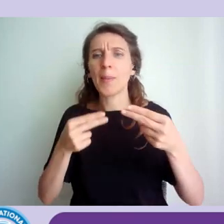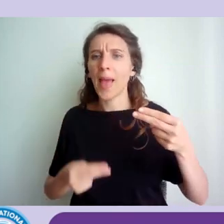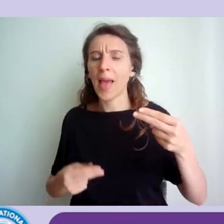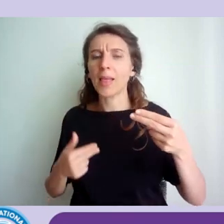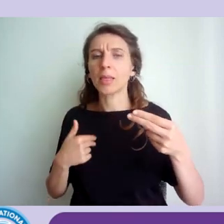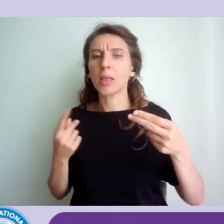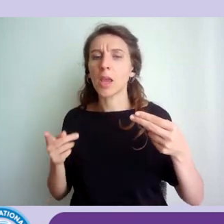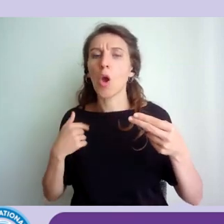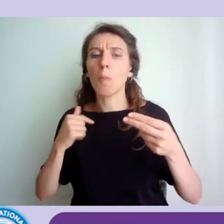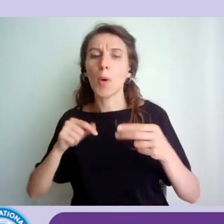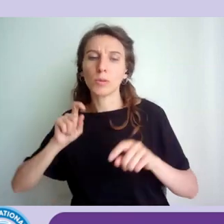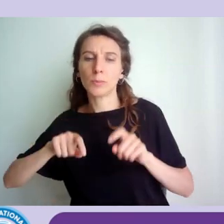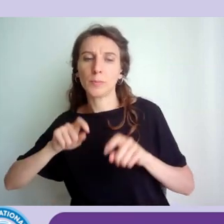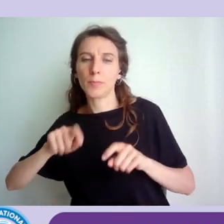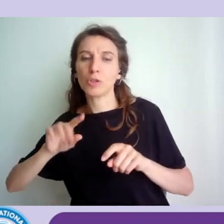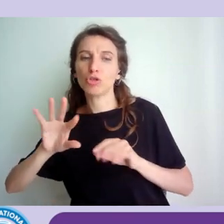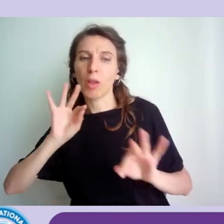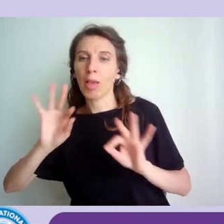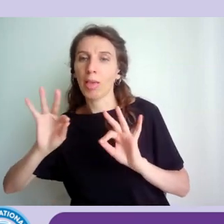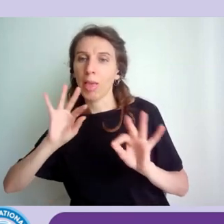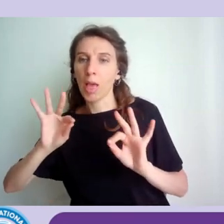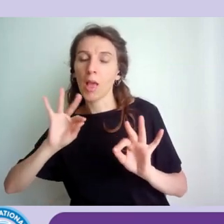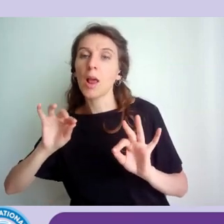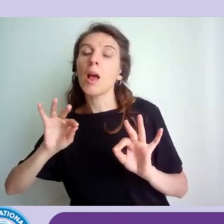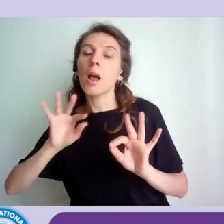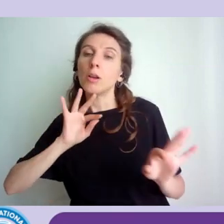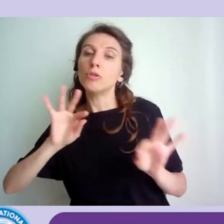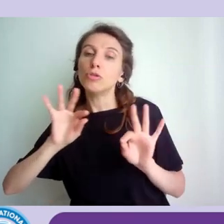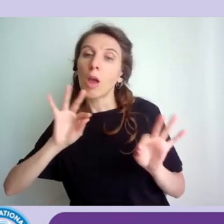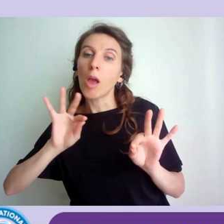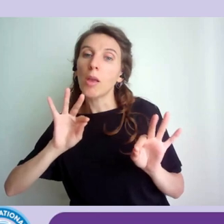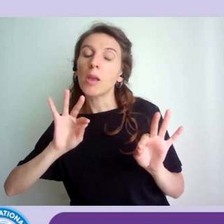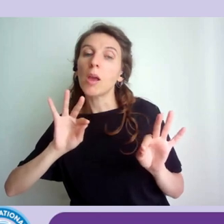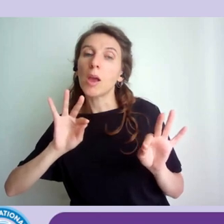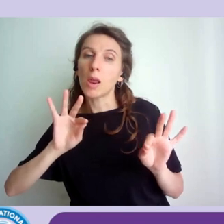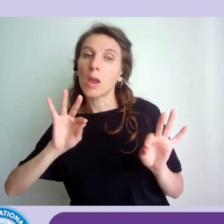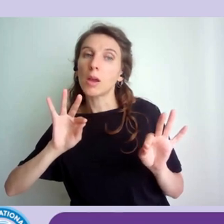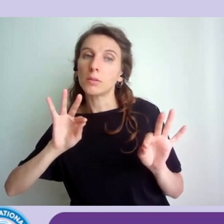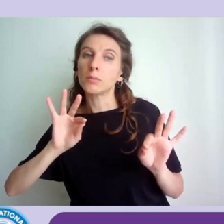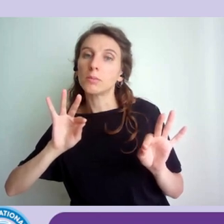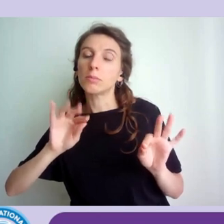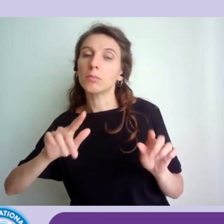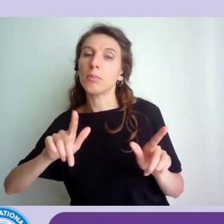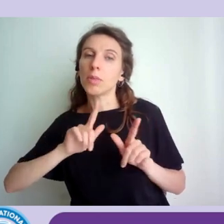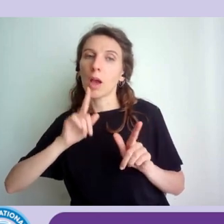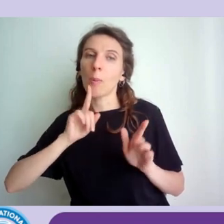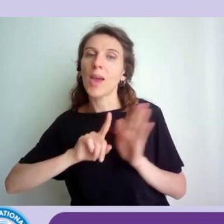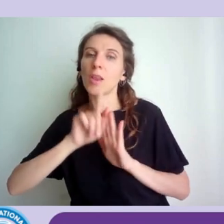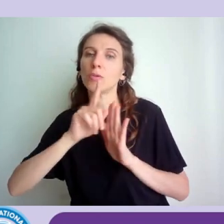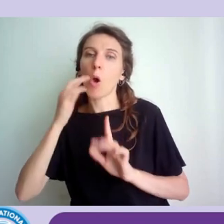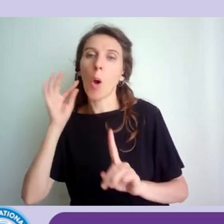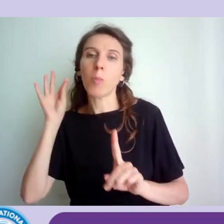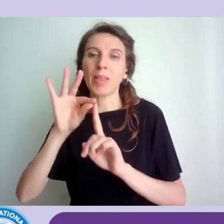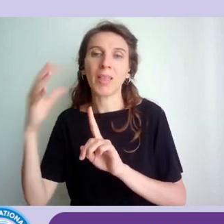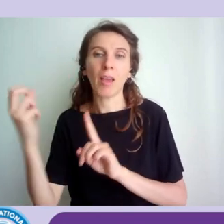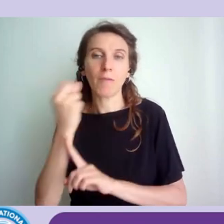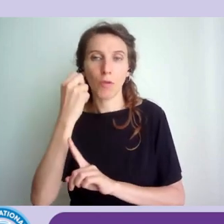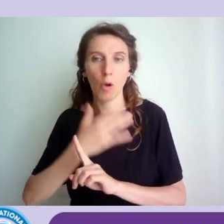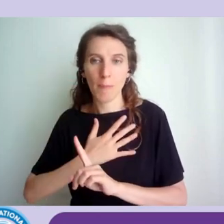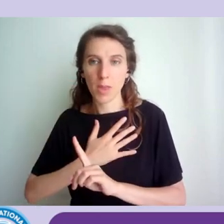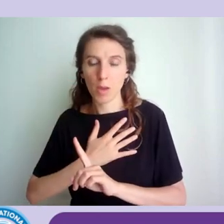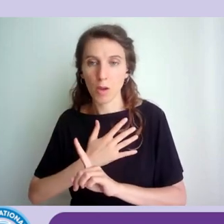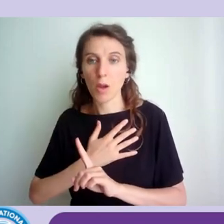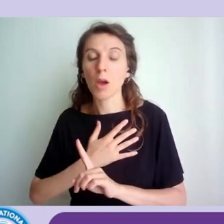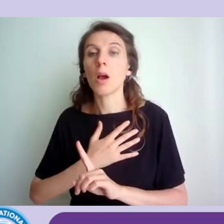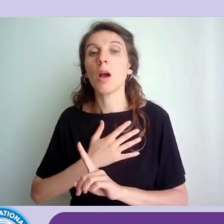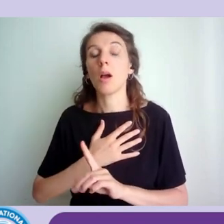si interagisce per evidentemente Insomma ottenere un certo risultato per